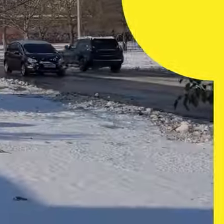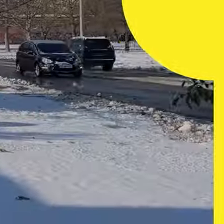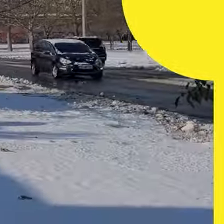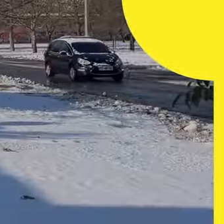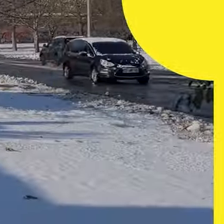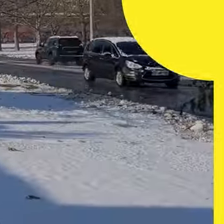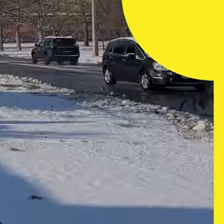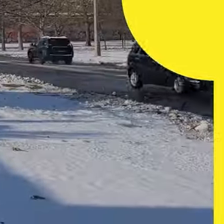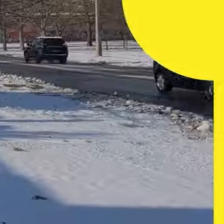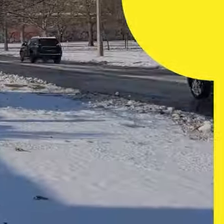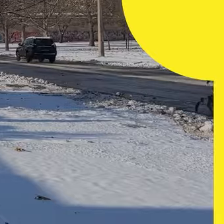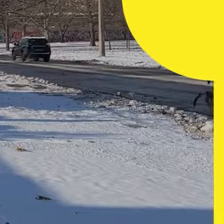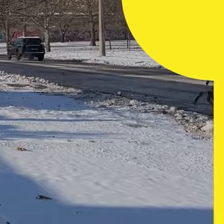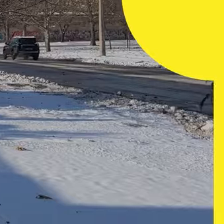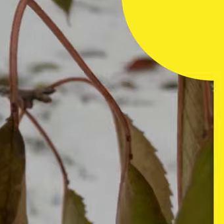Миколаїв